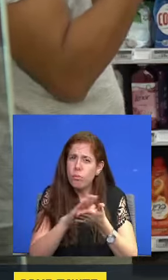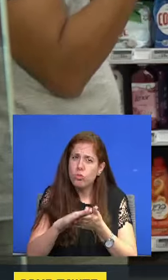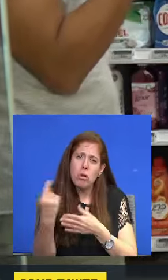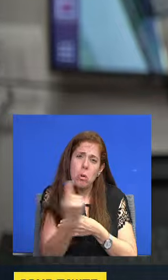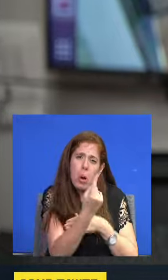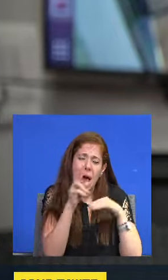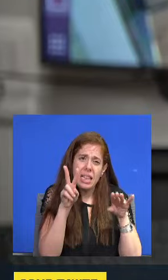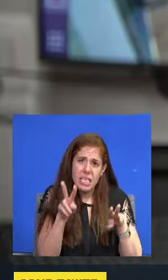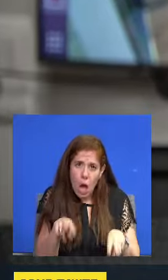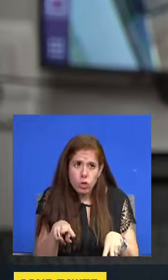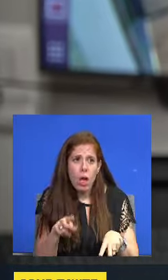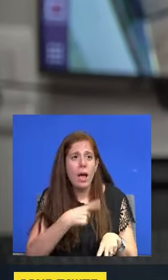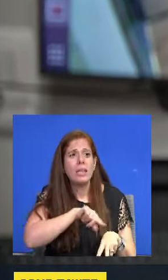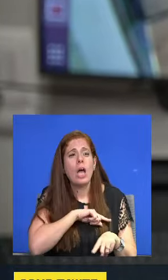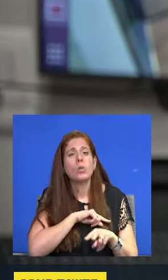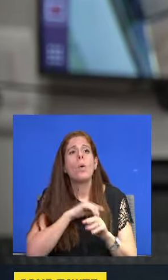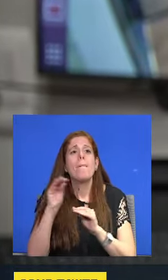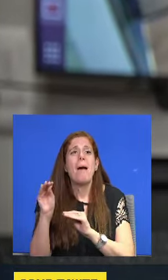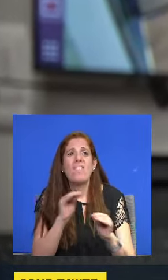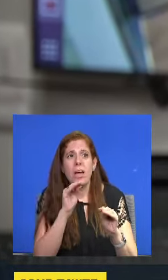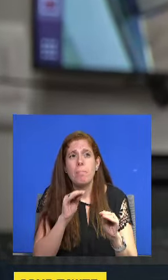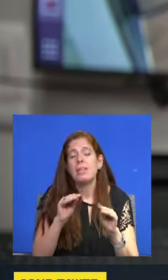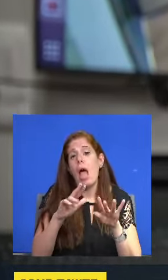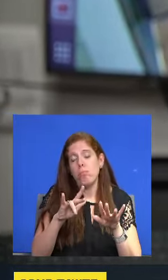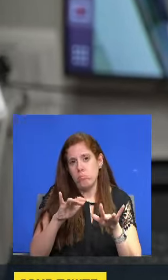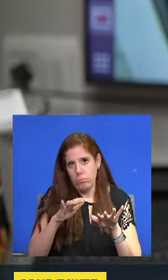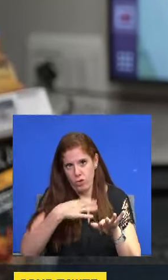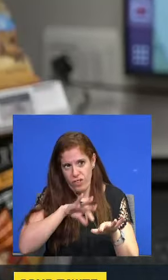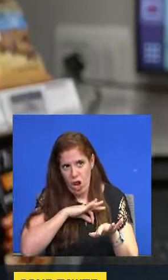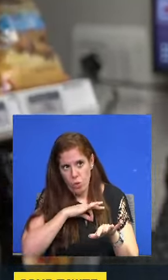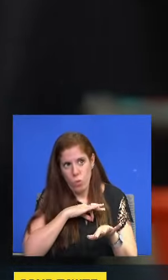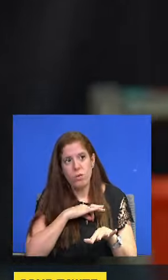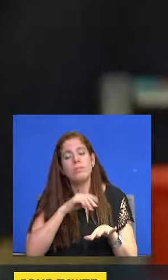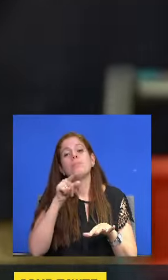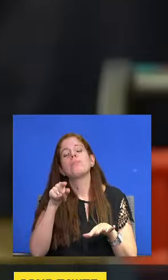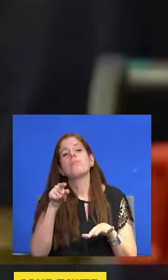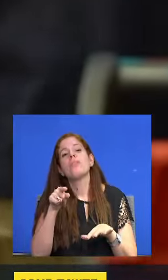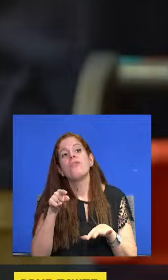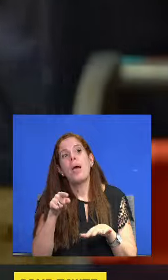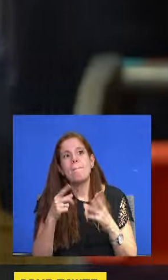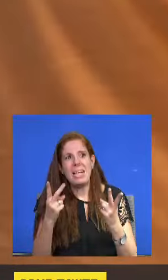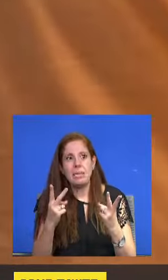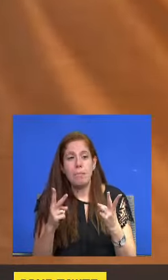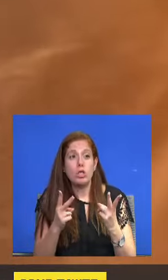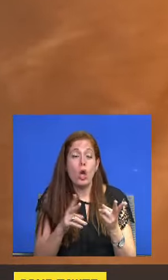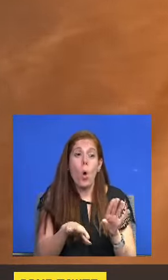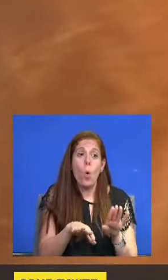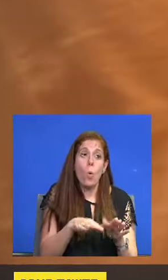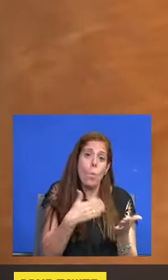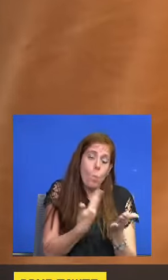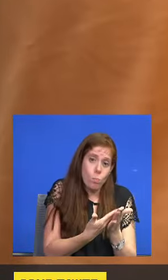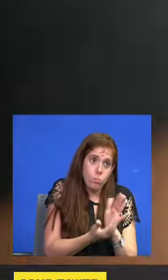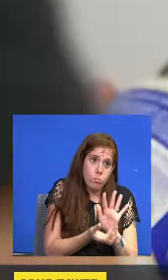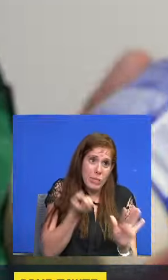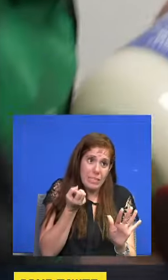בחנות, אנחנו בעצם מעבירים את האלגוריתם שלנו על גבי המצלמה, הדאטה עצמו, ה-raw data, ובעצם מה שאנחנו מוציאים משם זה רק את